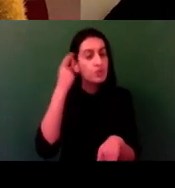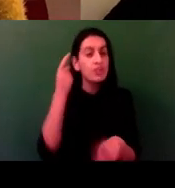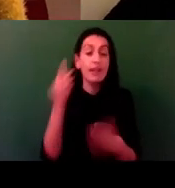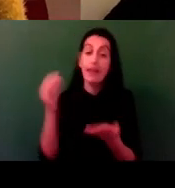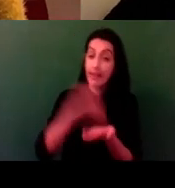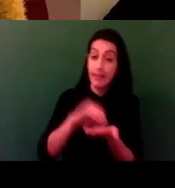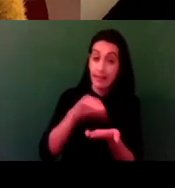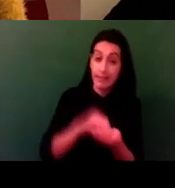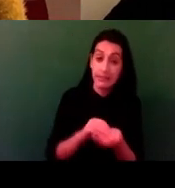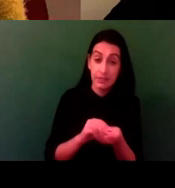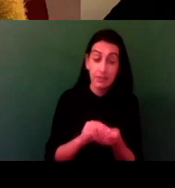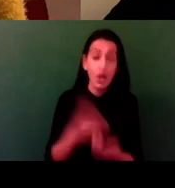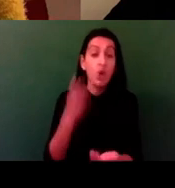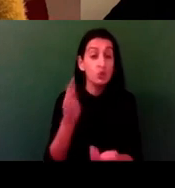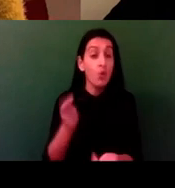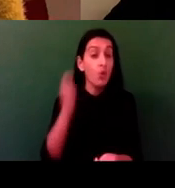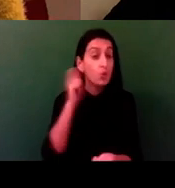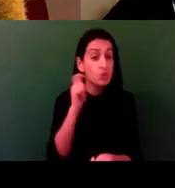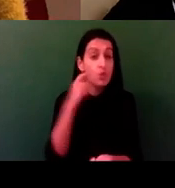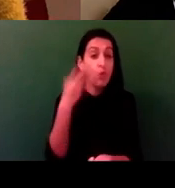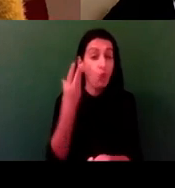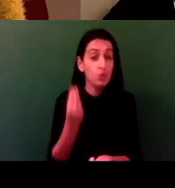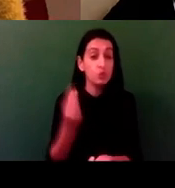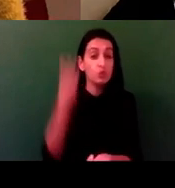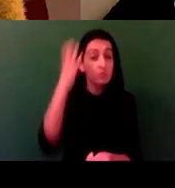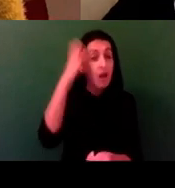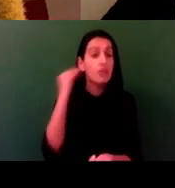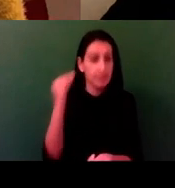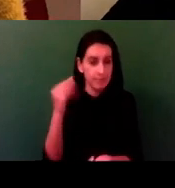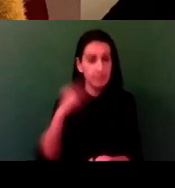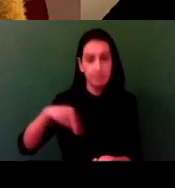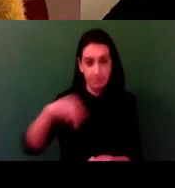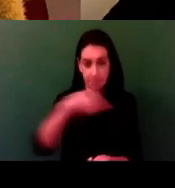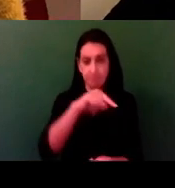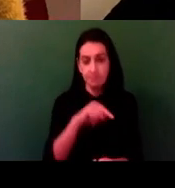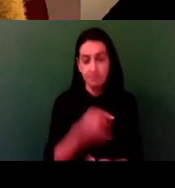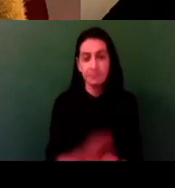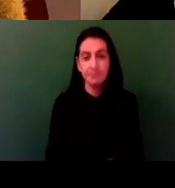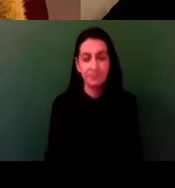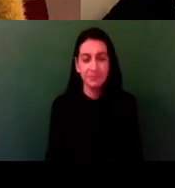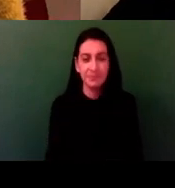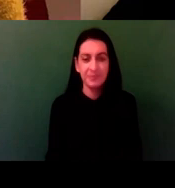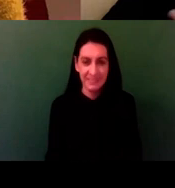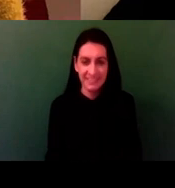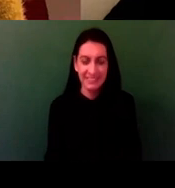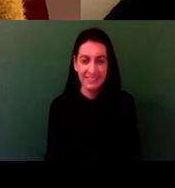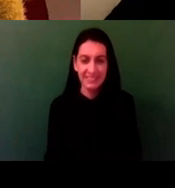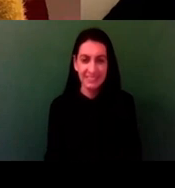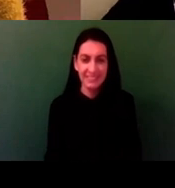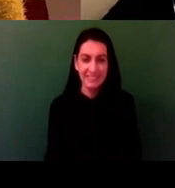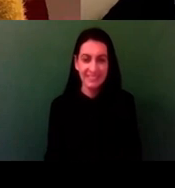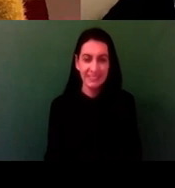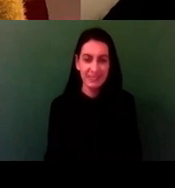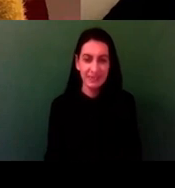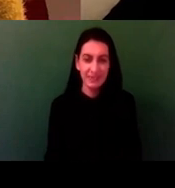işlerin aslında daha da çetrefilli hale geldiğini, yani biraz idare gözünden baktığımızda ya da işte karar alıcı